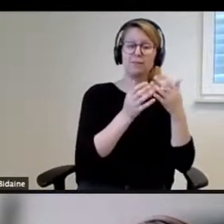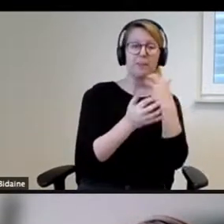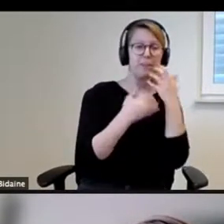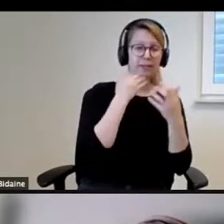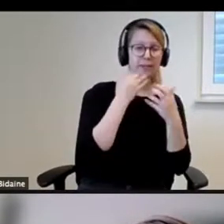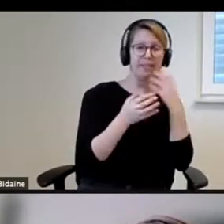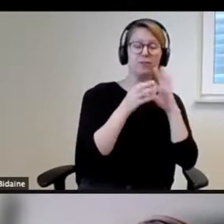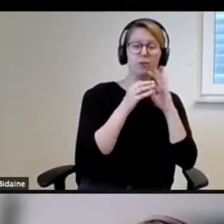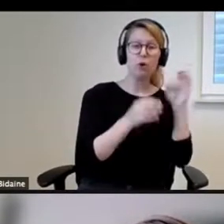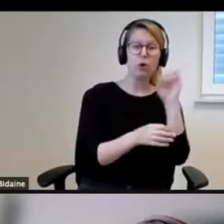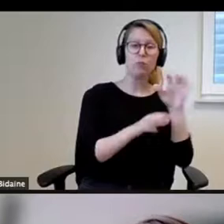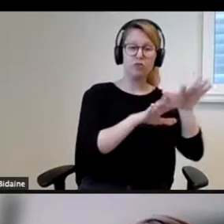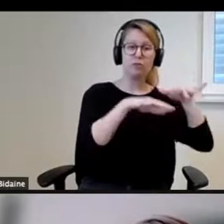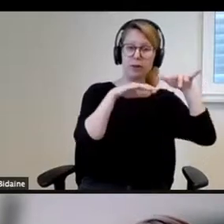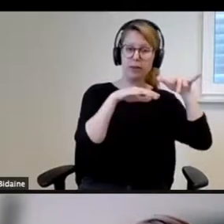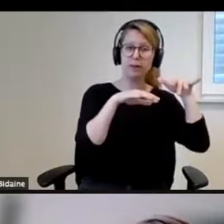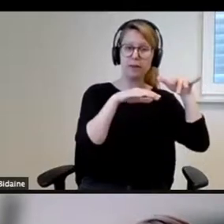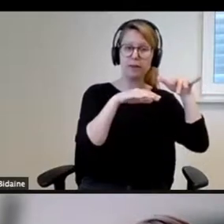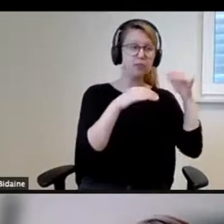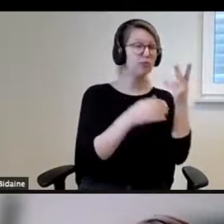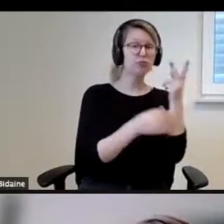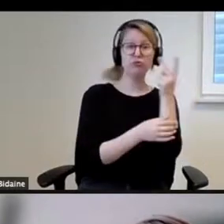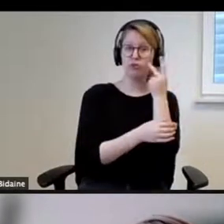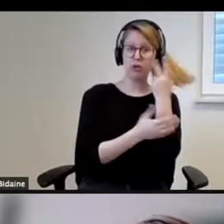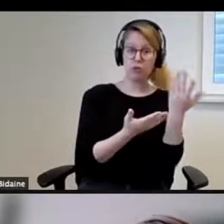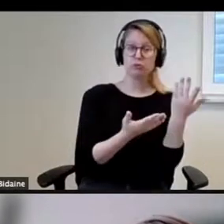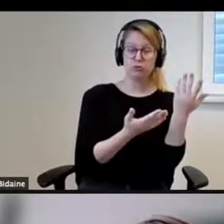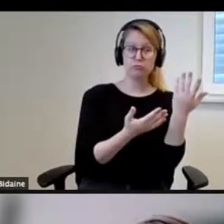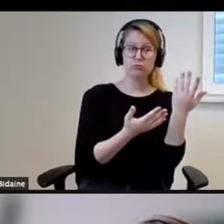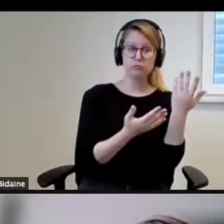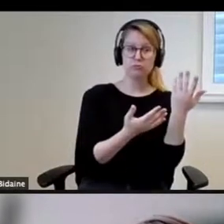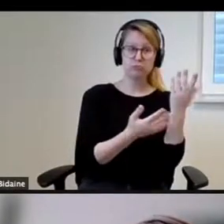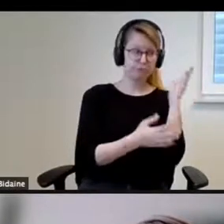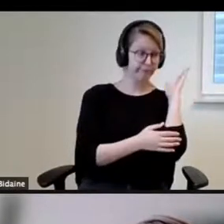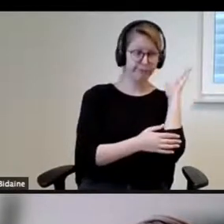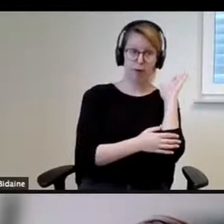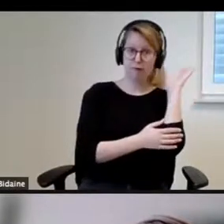résolution? Pourquoi est-ce que vous vous êtes engagé dans cette direction?